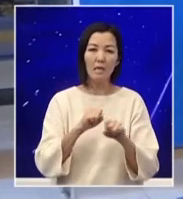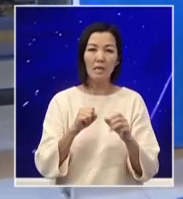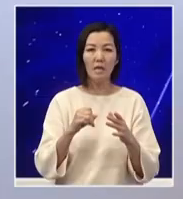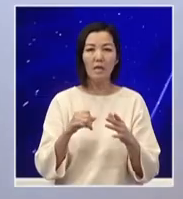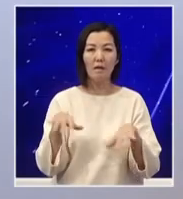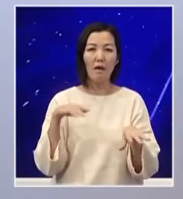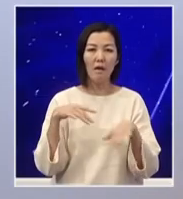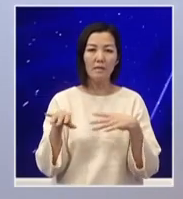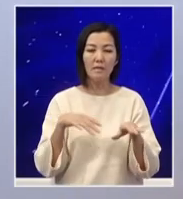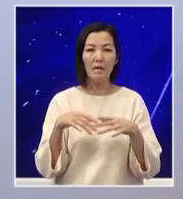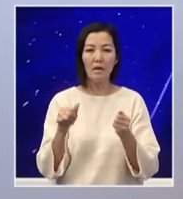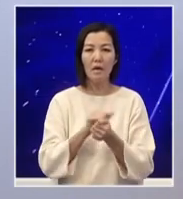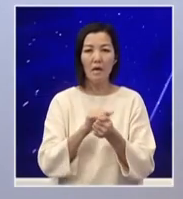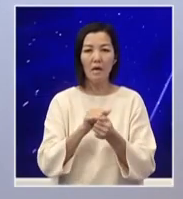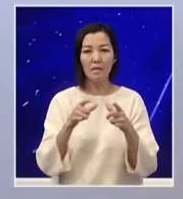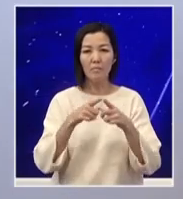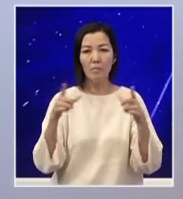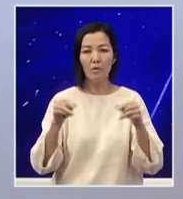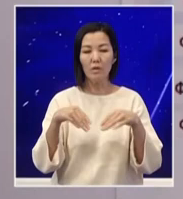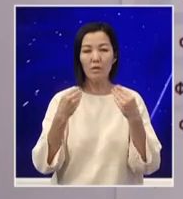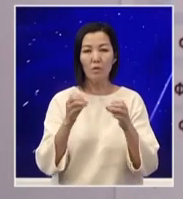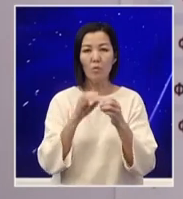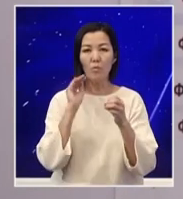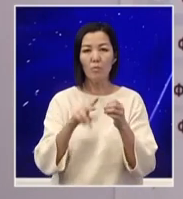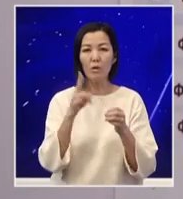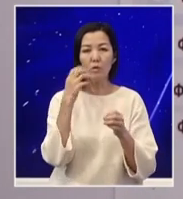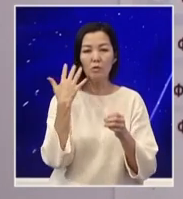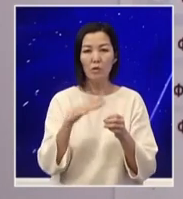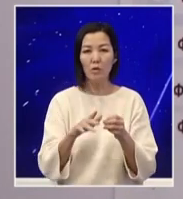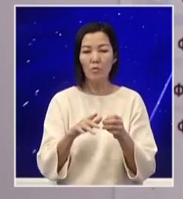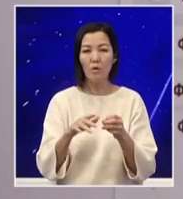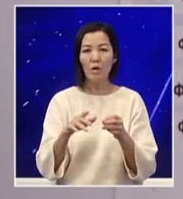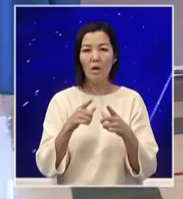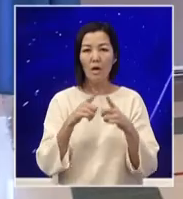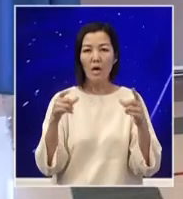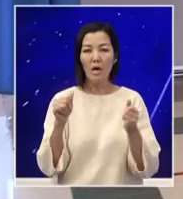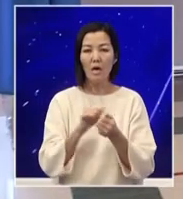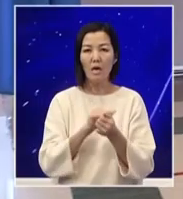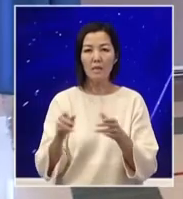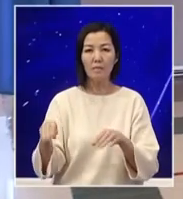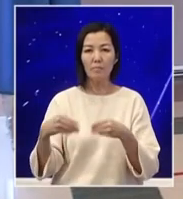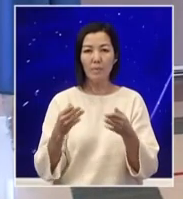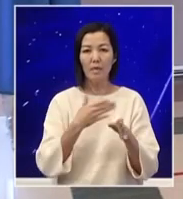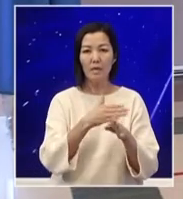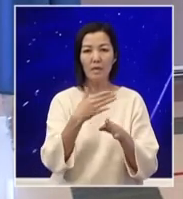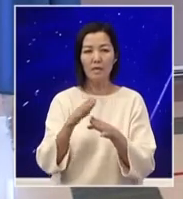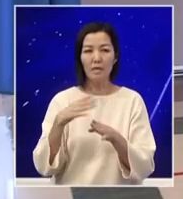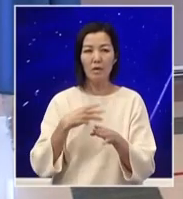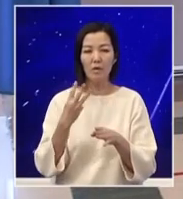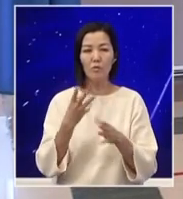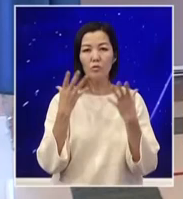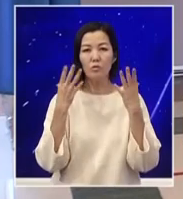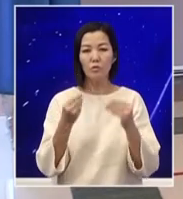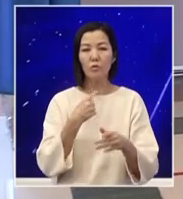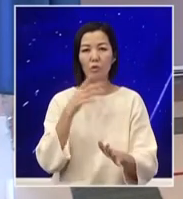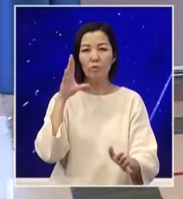бюллетендері таратылды. Әр аумақтағы филиалдарға 10252 бюллетен жеткізілген. Праймериздің үшінші күні онлайн дауыс